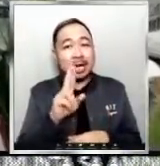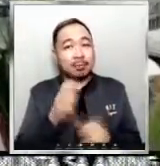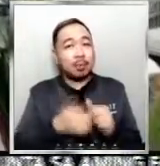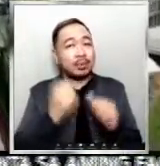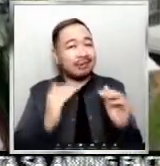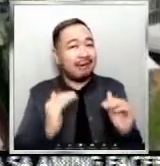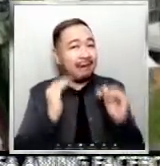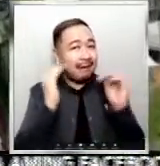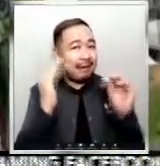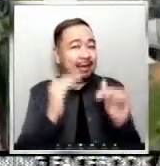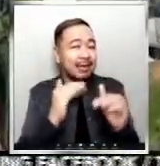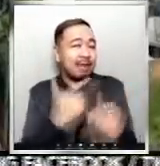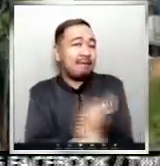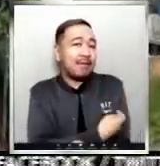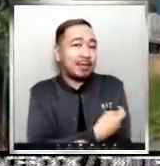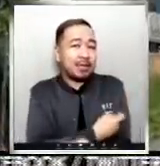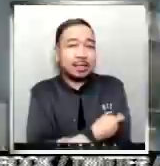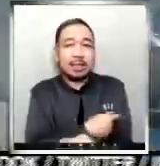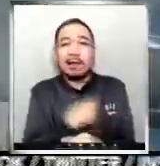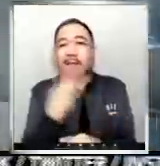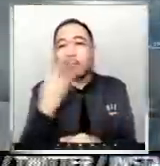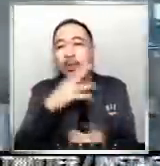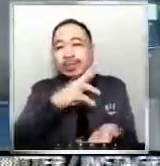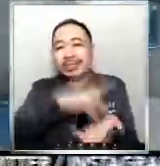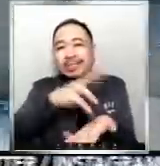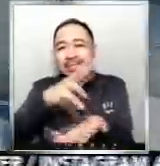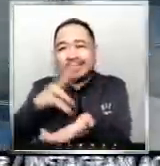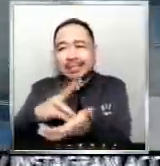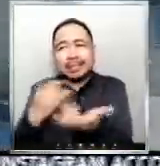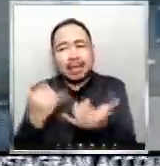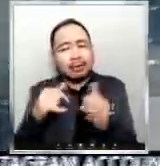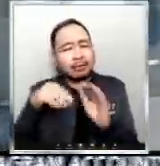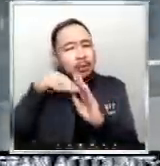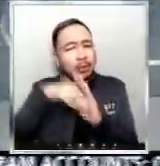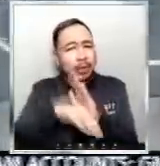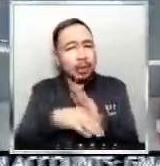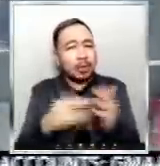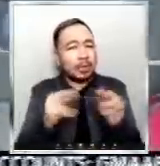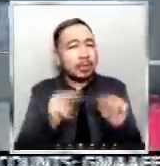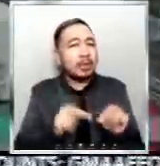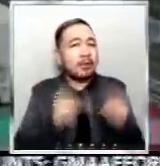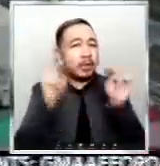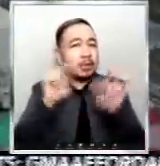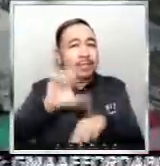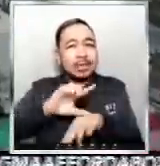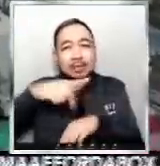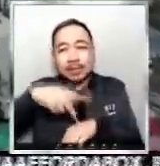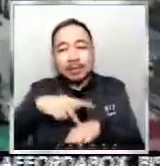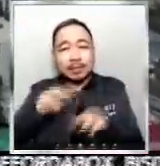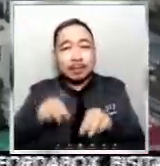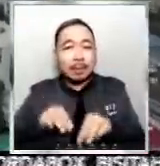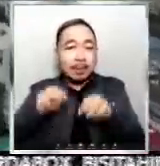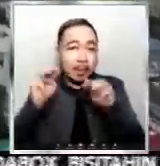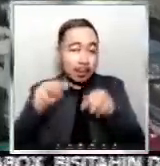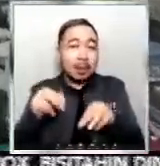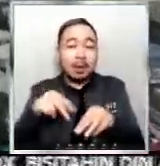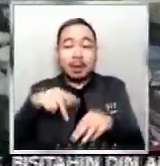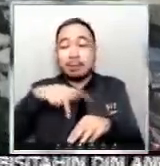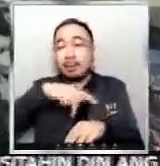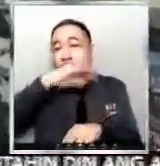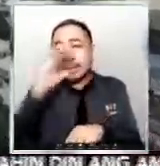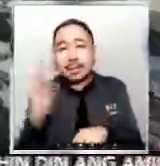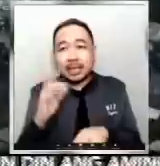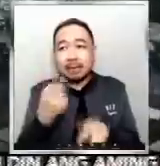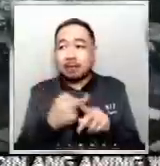ang malapit na sa downward trend ng COVID cases. Ito ang Navotas, Las Piñas, Malabon at Pasay, base sa datos ng DOH na sinuri